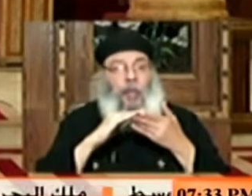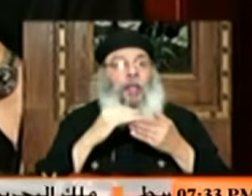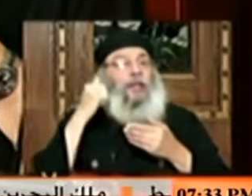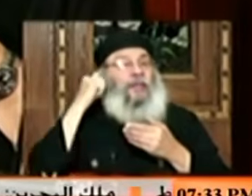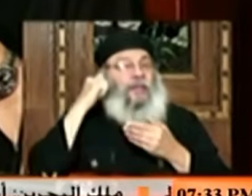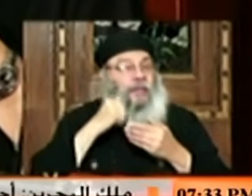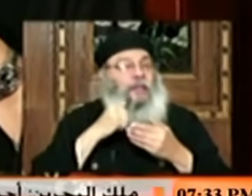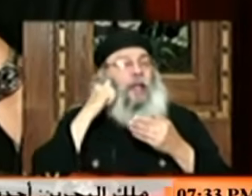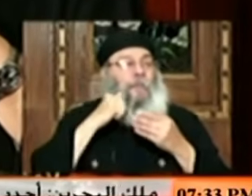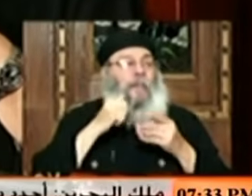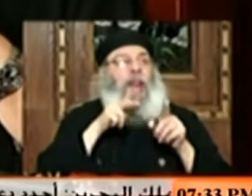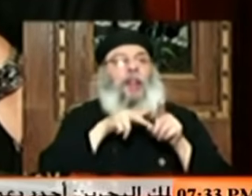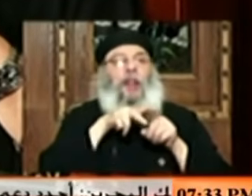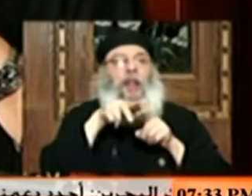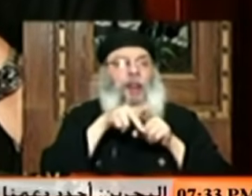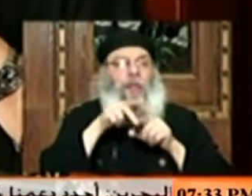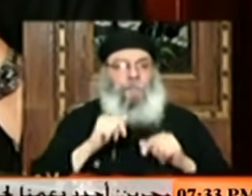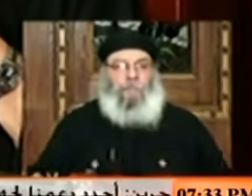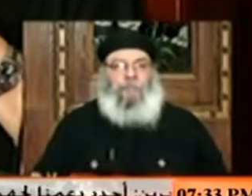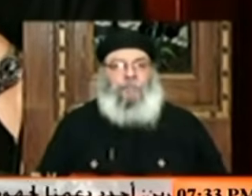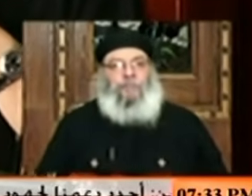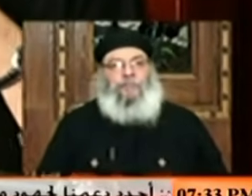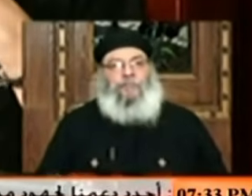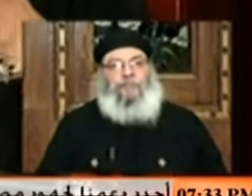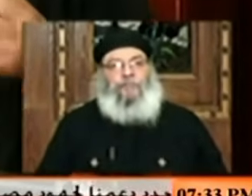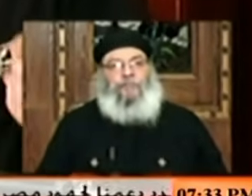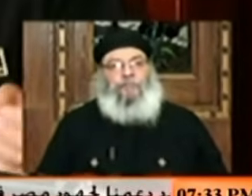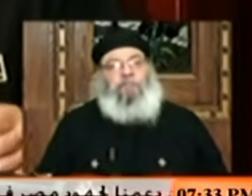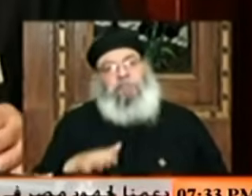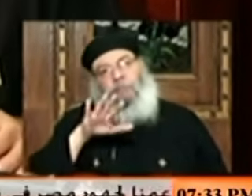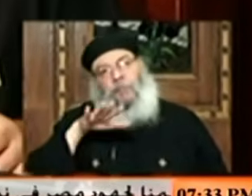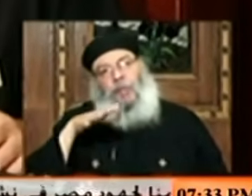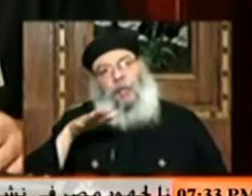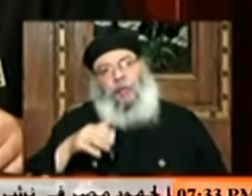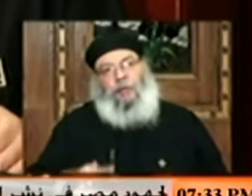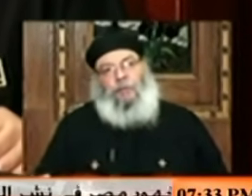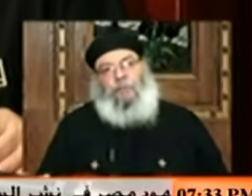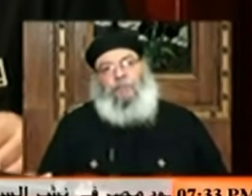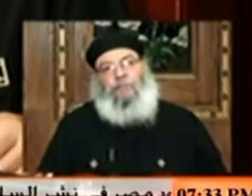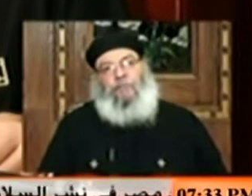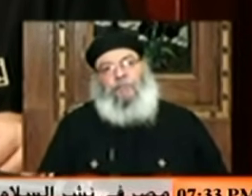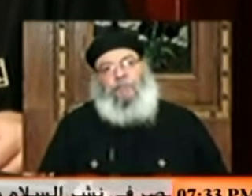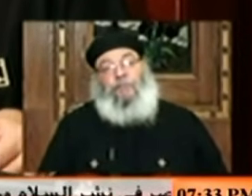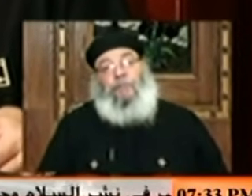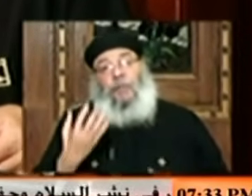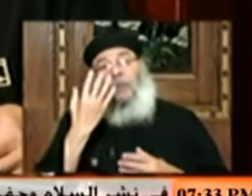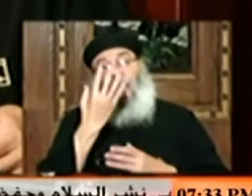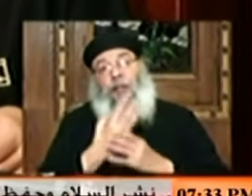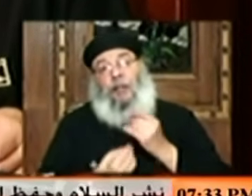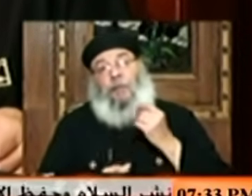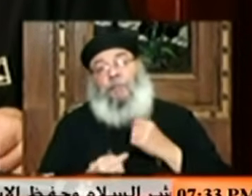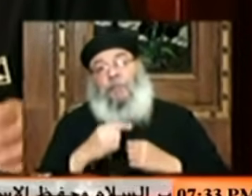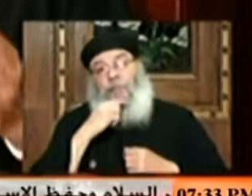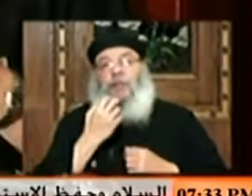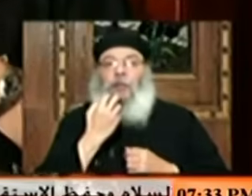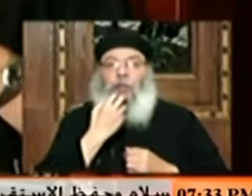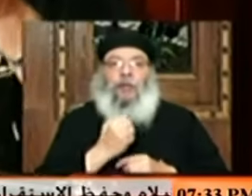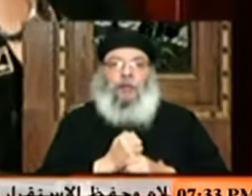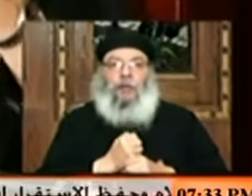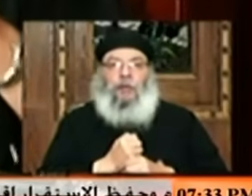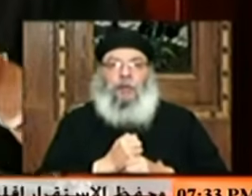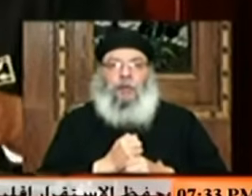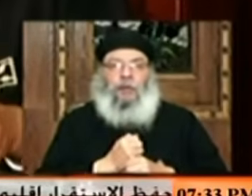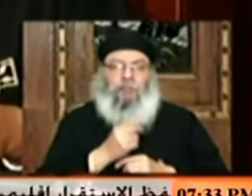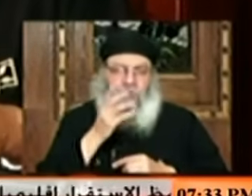حب تتحمل اي الم احيان يبقى الابن او الابنه يطلع